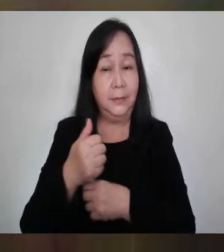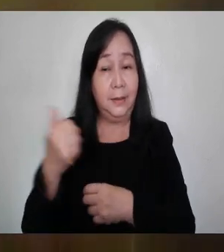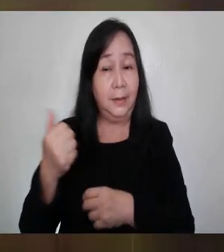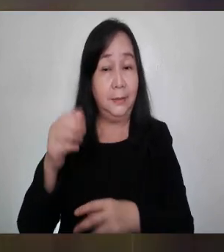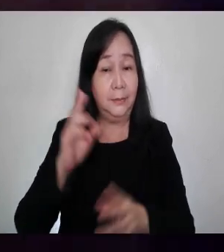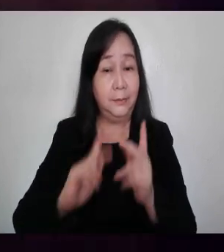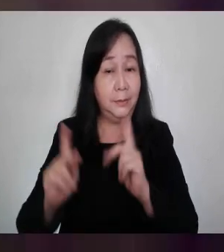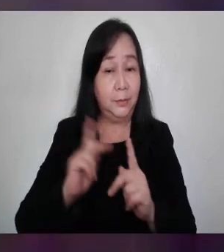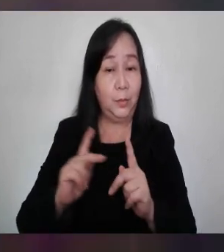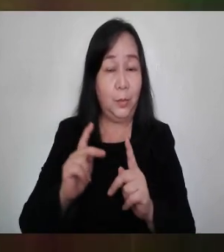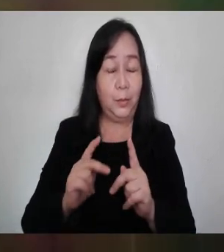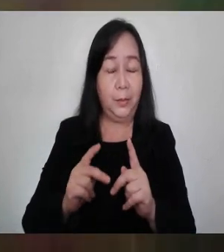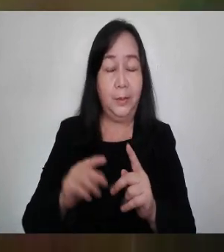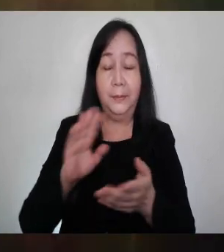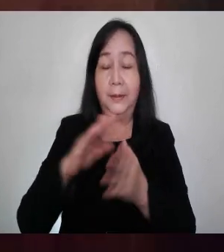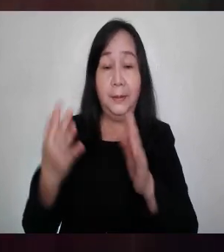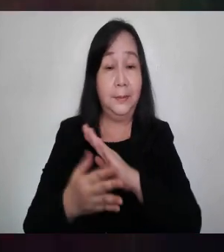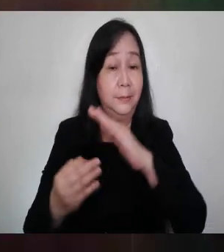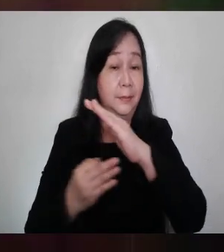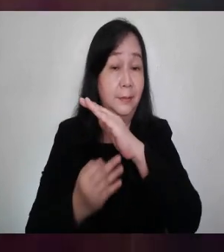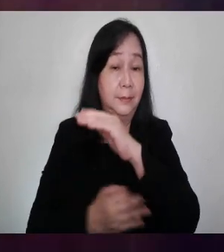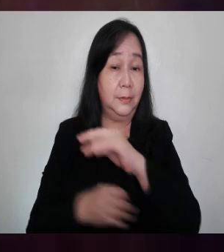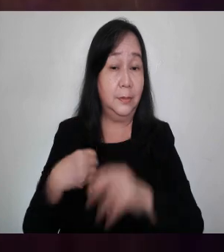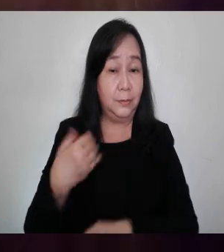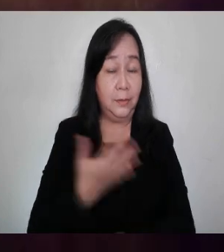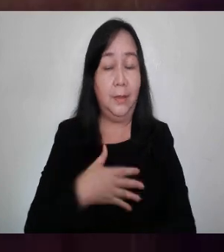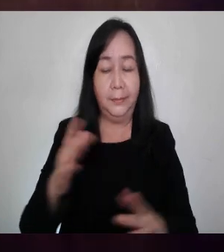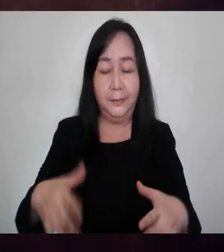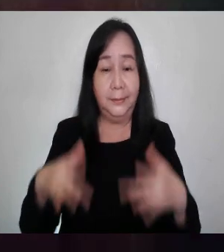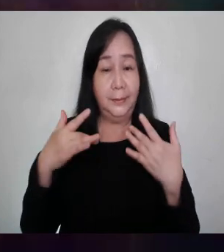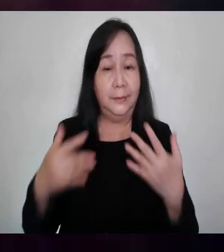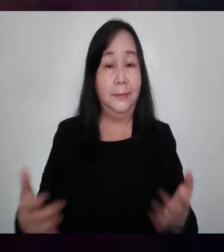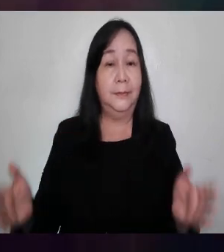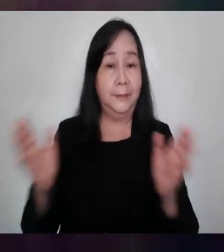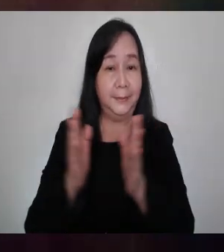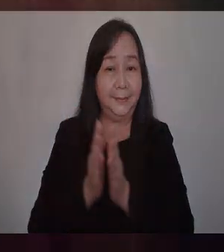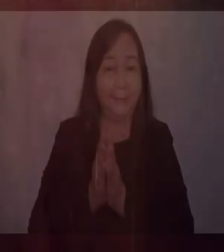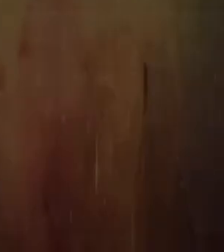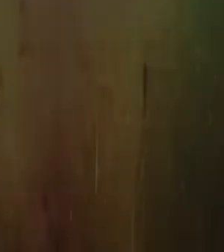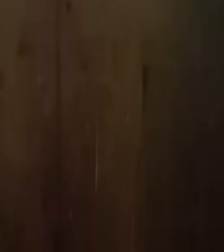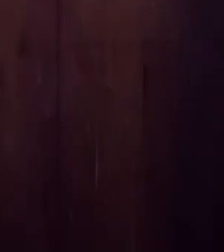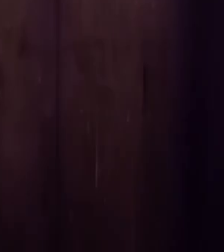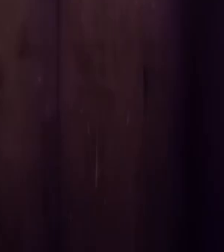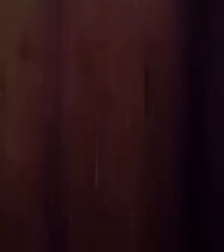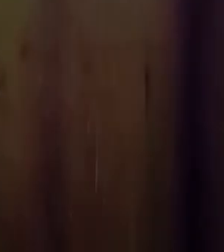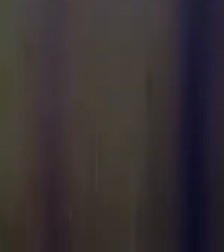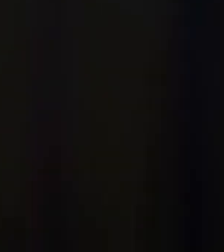kapwa ang nagiging pundasyon ng ating buhay. Amen.